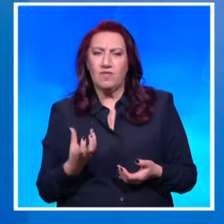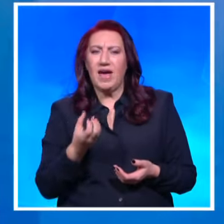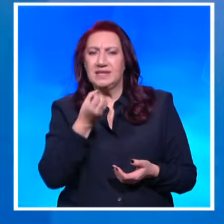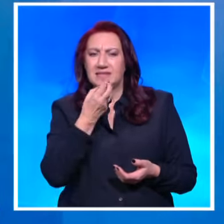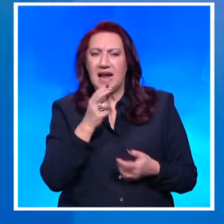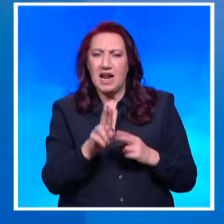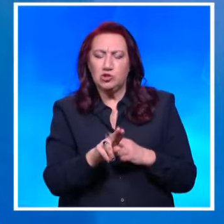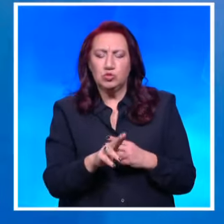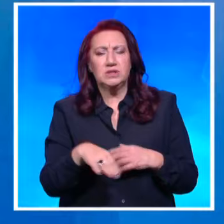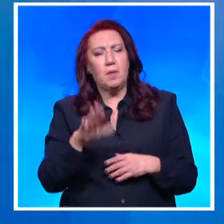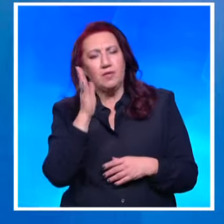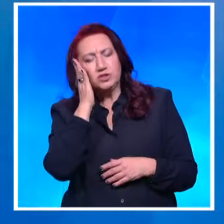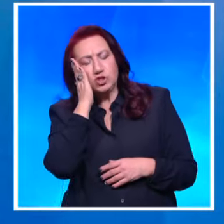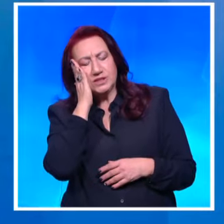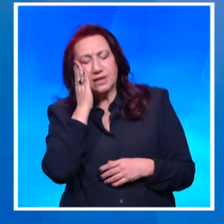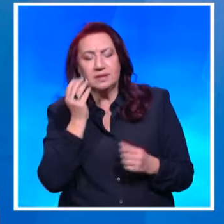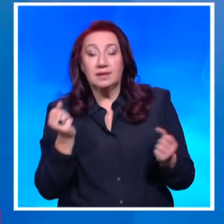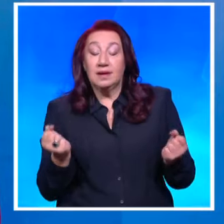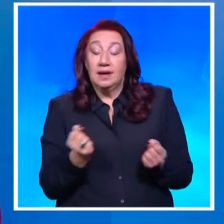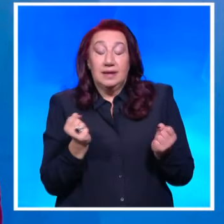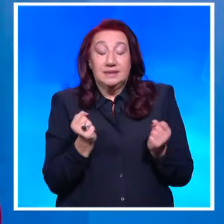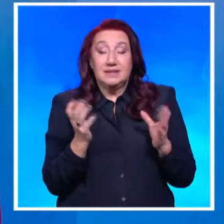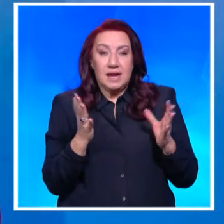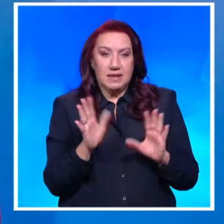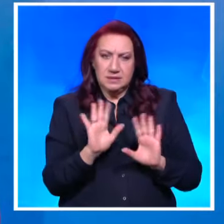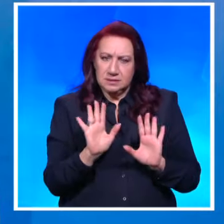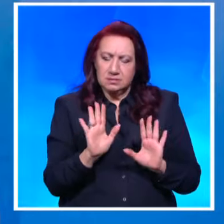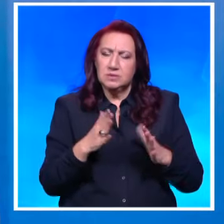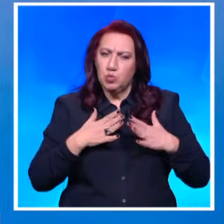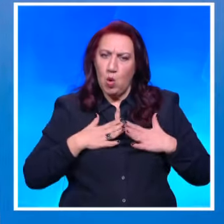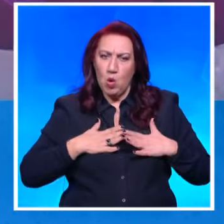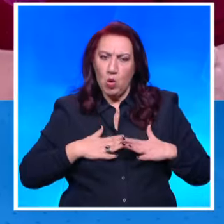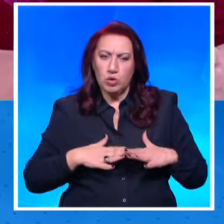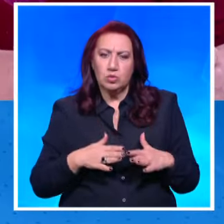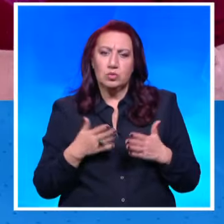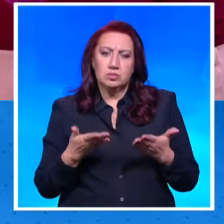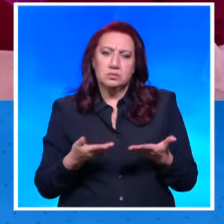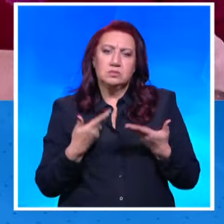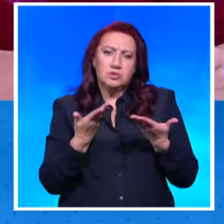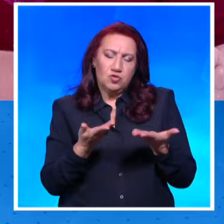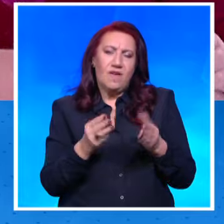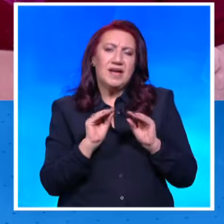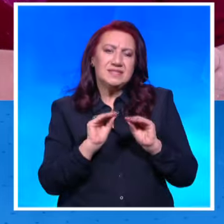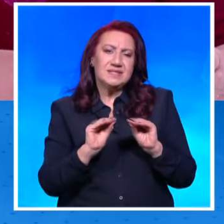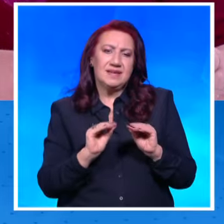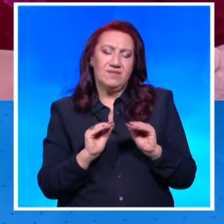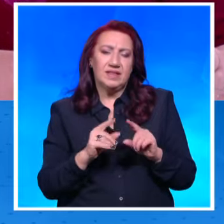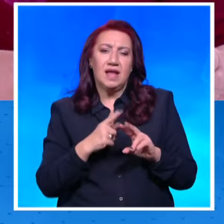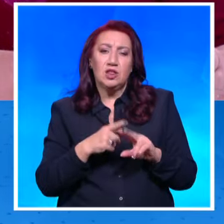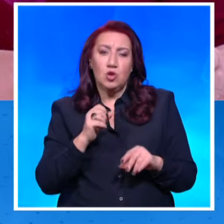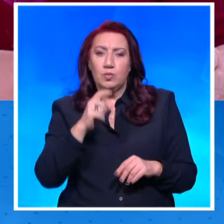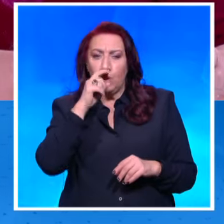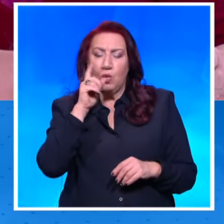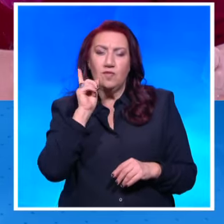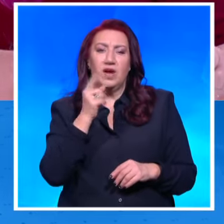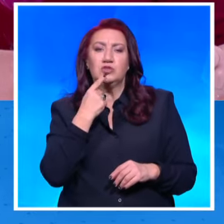сън, да избягваме стреса, това вече не знам как може да стане. Общо взето това са съветите, които всичко дават, но имунизацията е много важна, да,